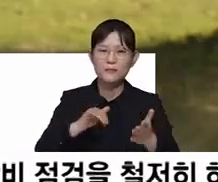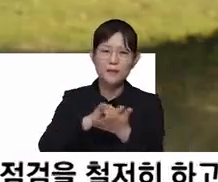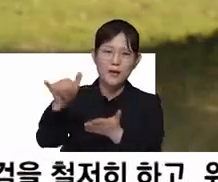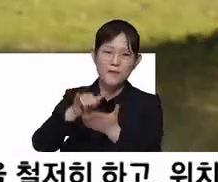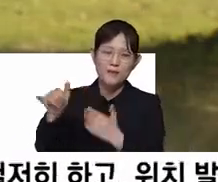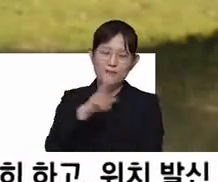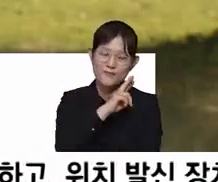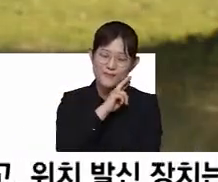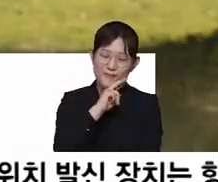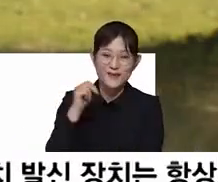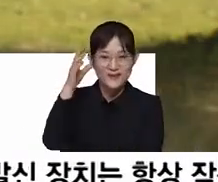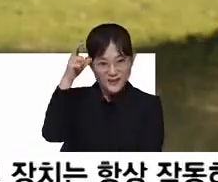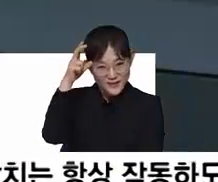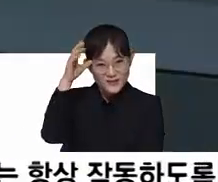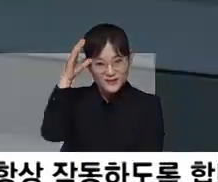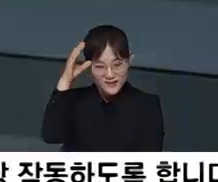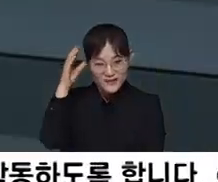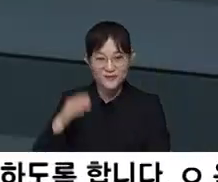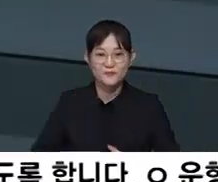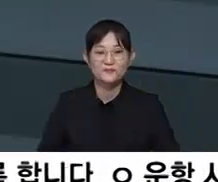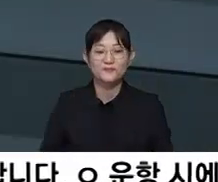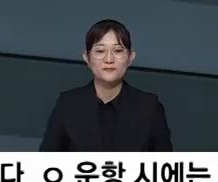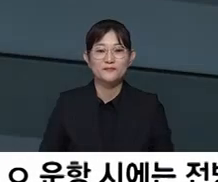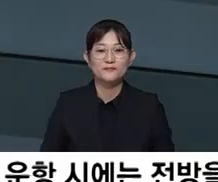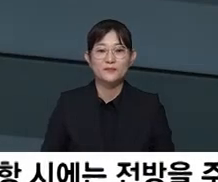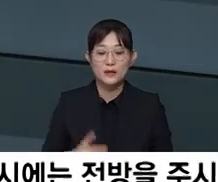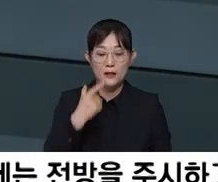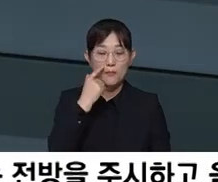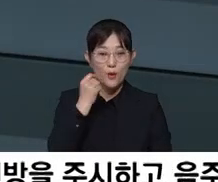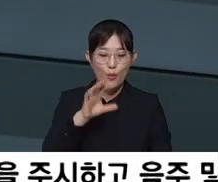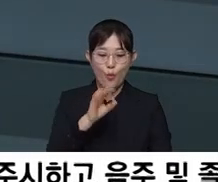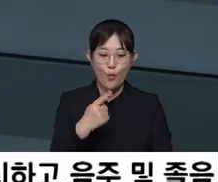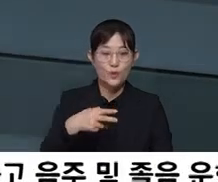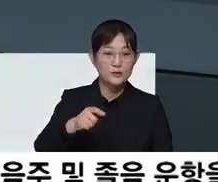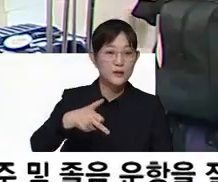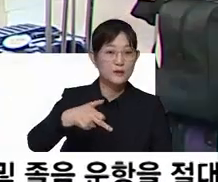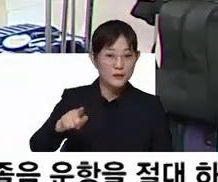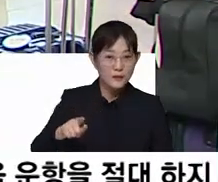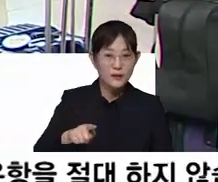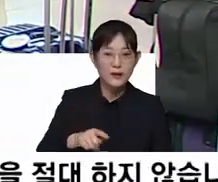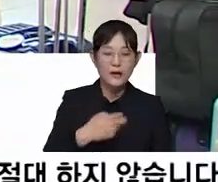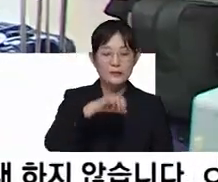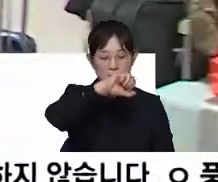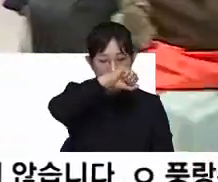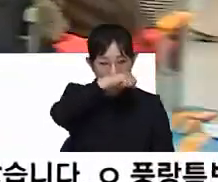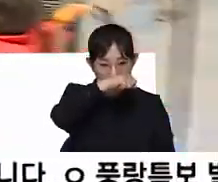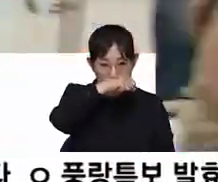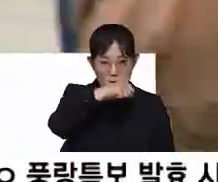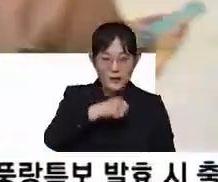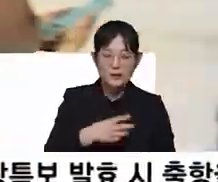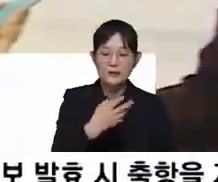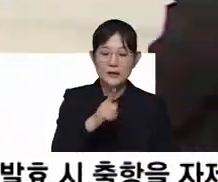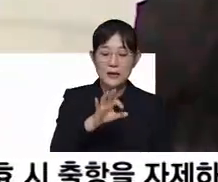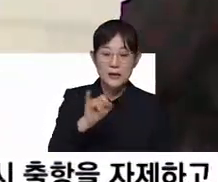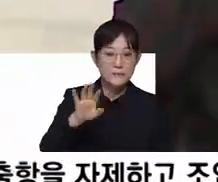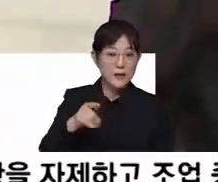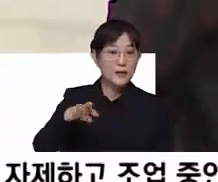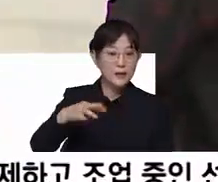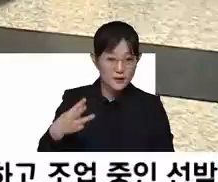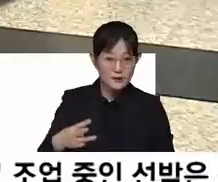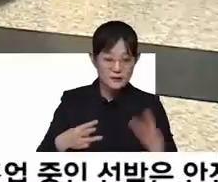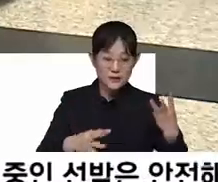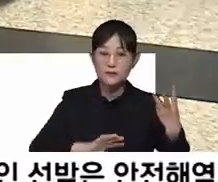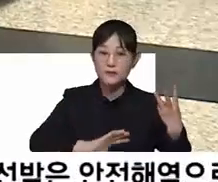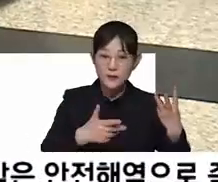있을 것 같아서 기대가 됩니다. 특히 일본 오사카와 나리타, 대만 타이베이 3개 도시에 대해서는